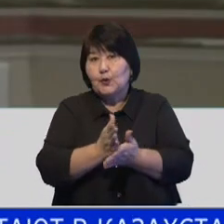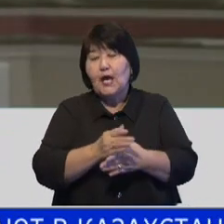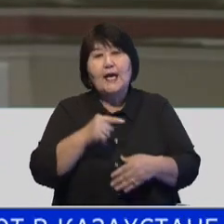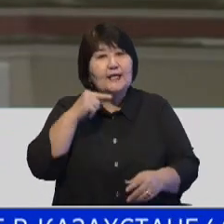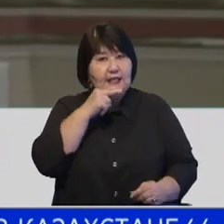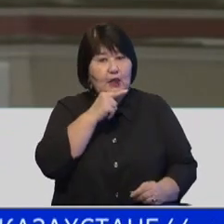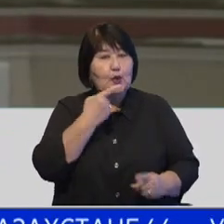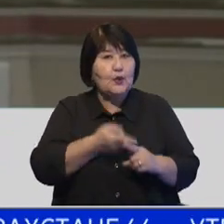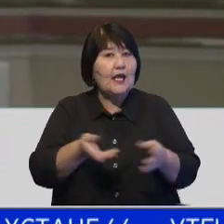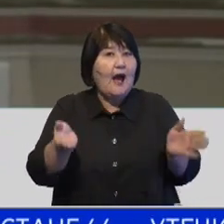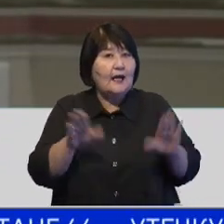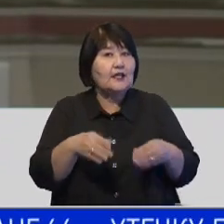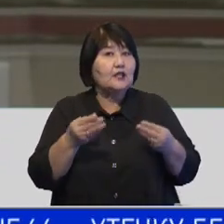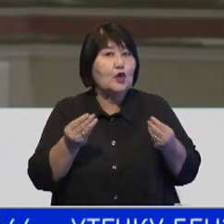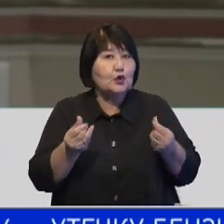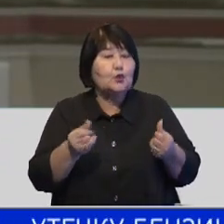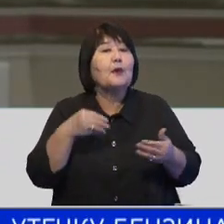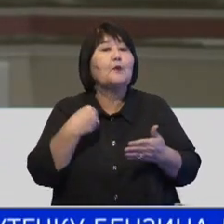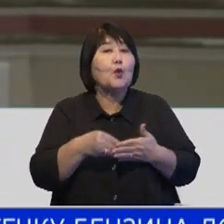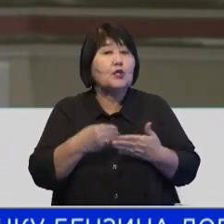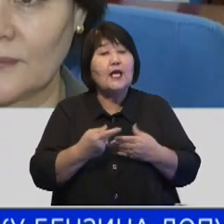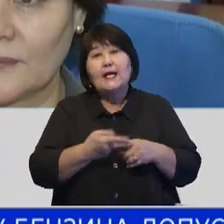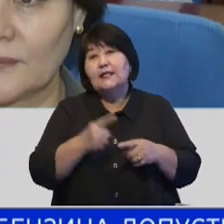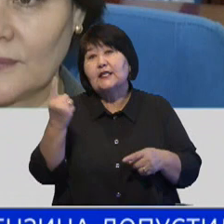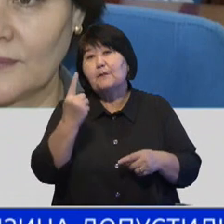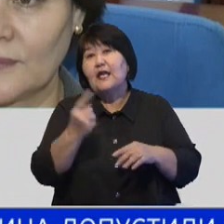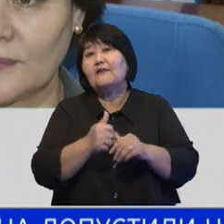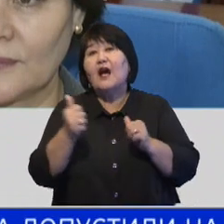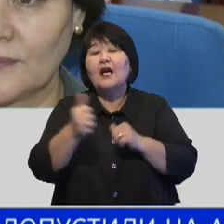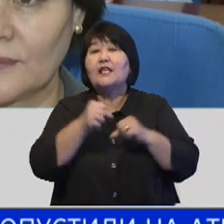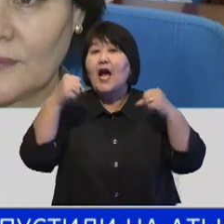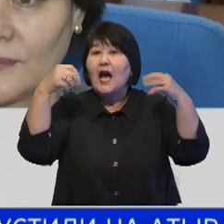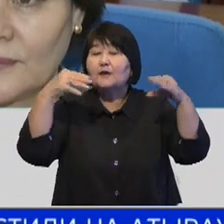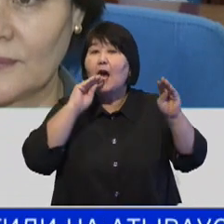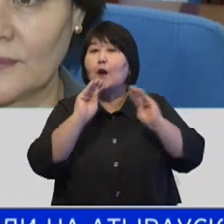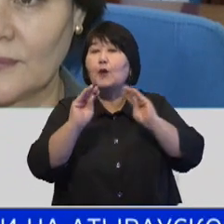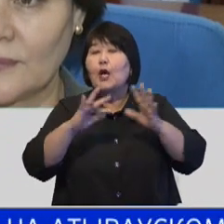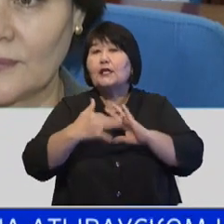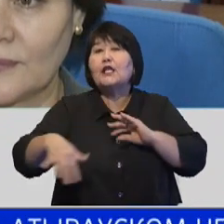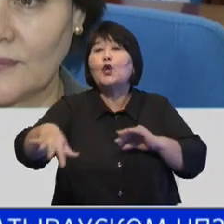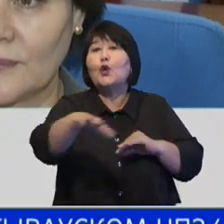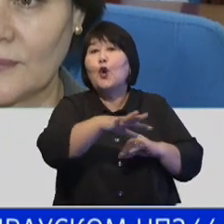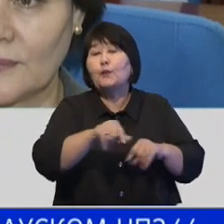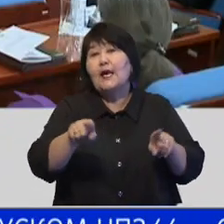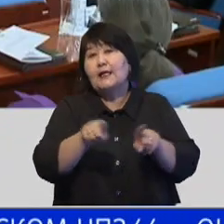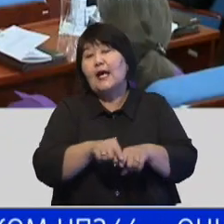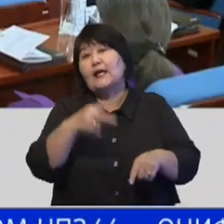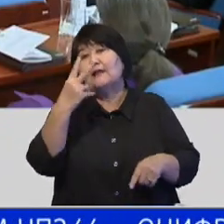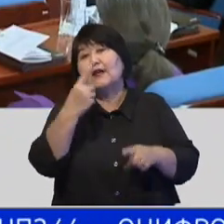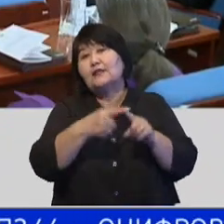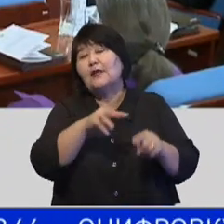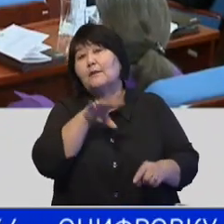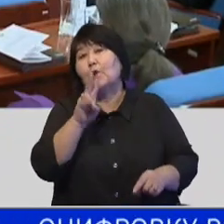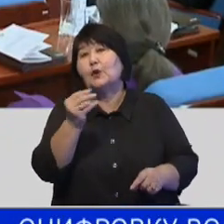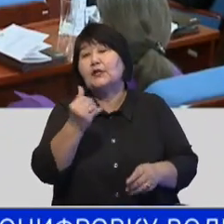сэкономленные и остаточные суммы бюджетов среди первоочередных освещения и благоустройства населённых пунктов так 2 с по